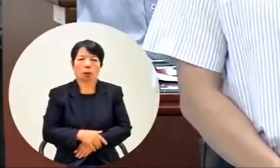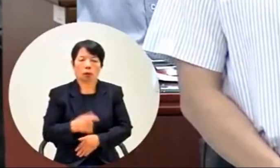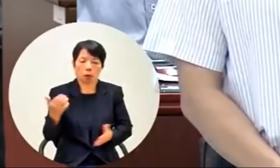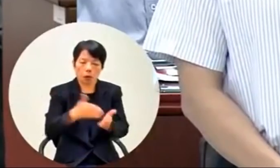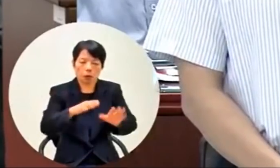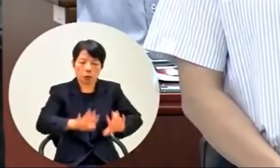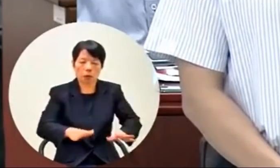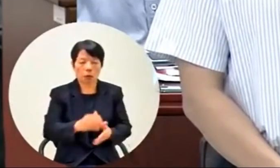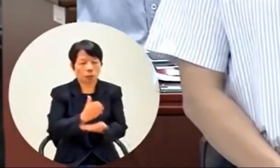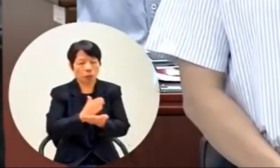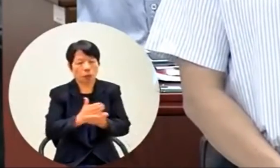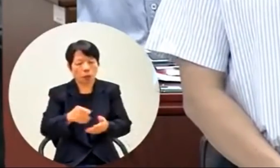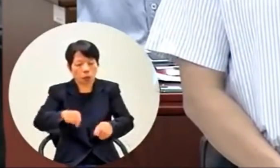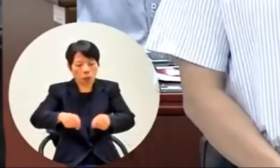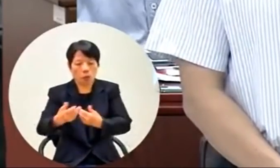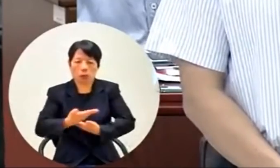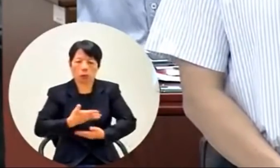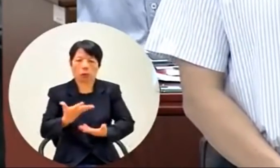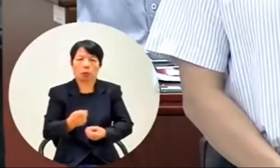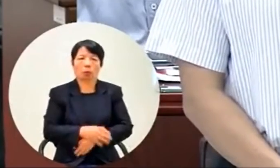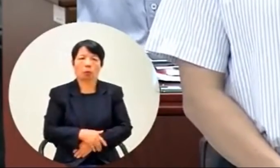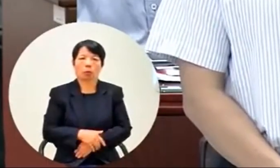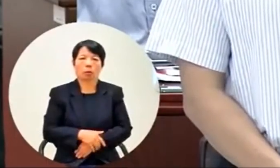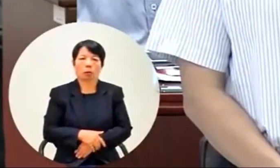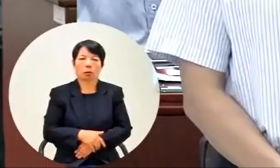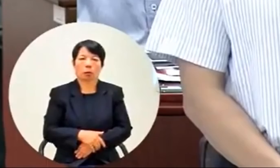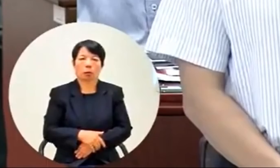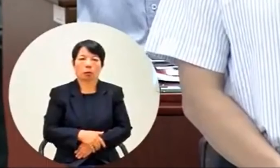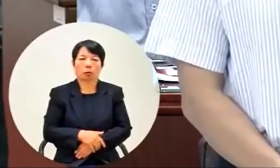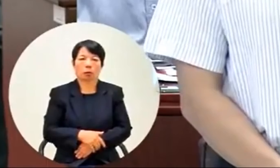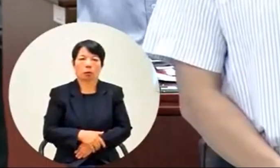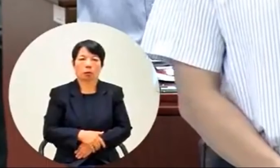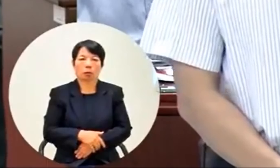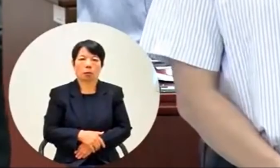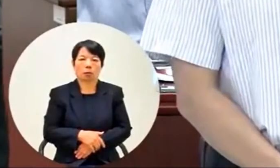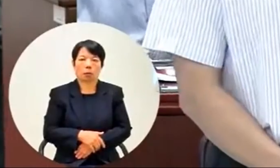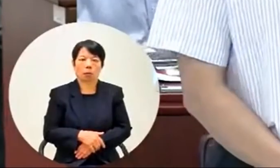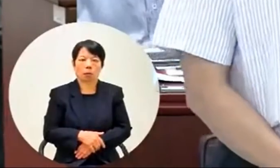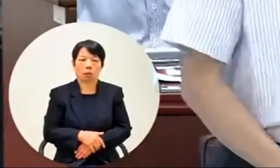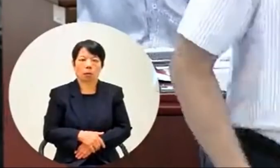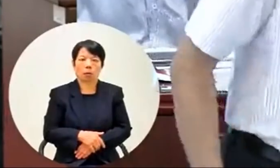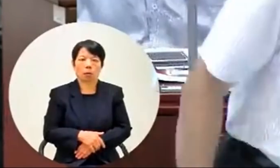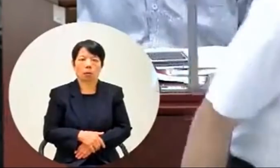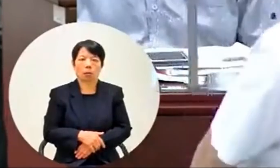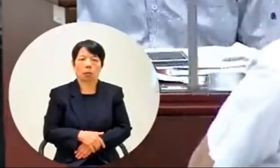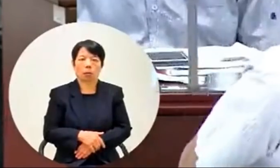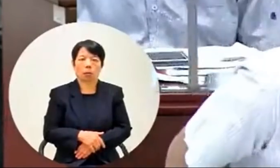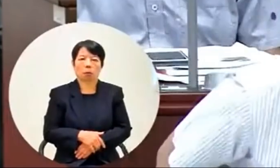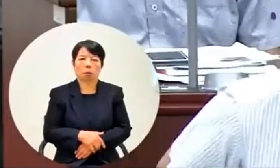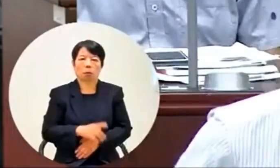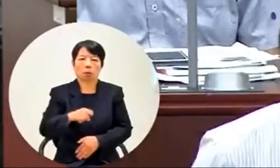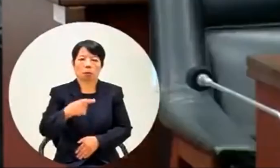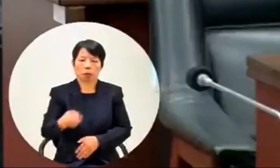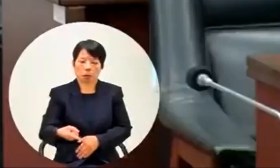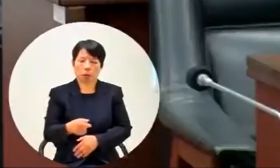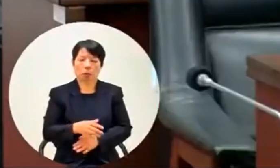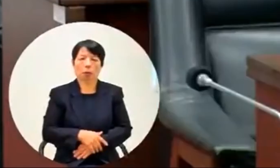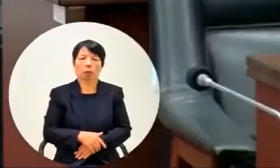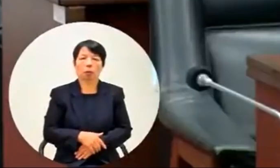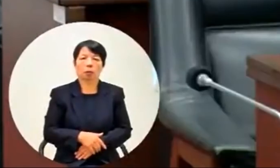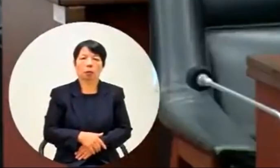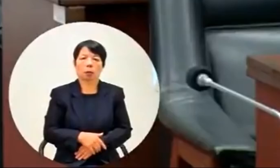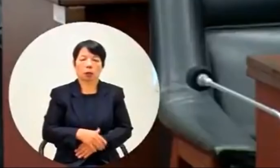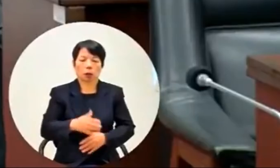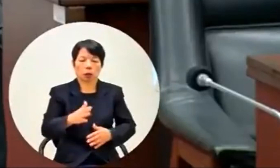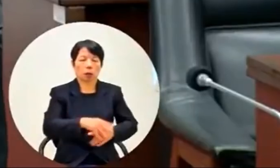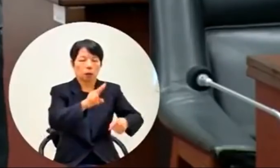还没有给我评估计划，要给了好不好？ 好， 谢谢我们局长。好，我们现在接下来看我们茄萣